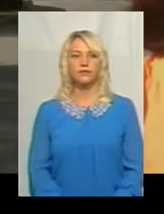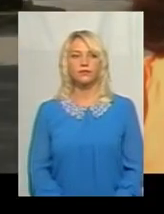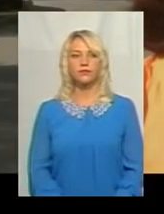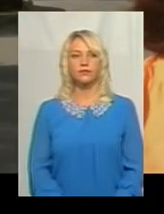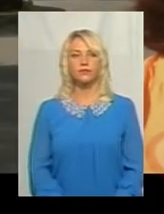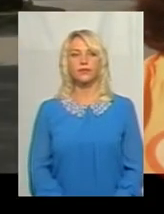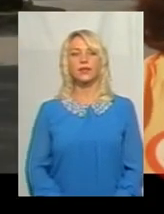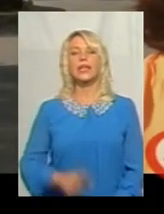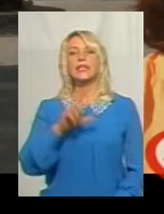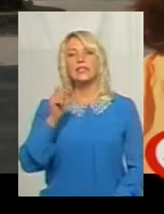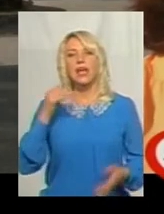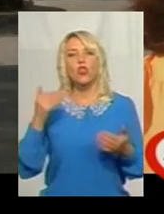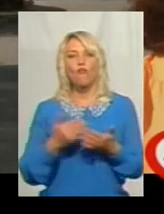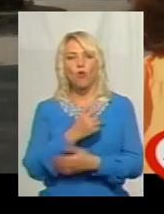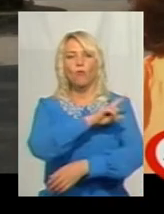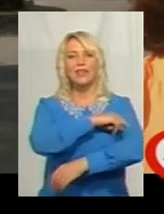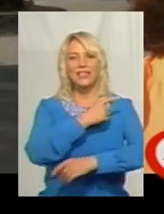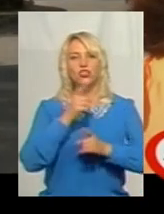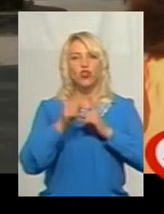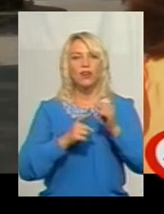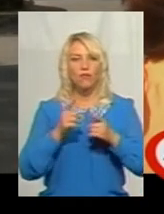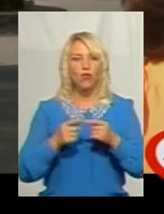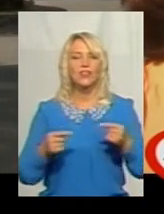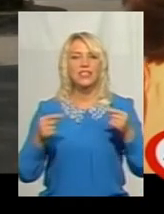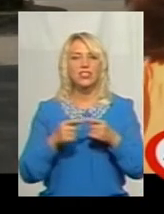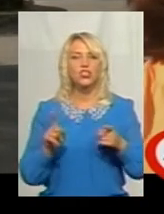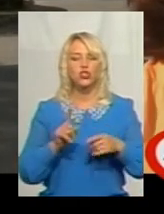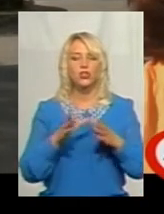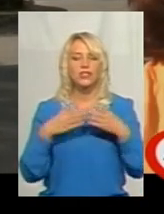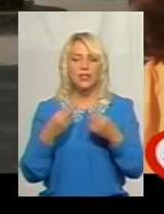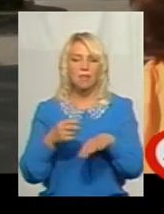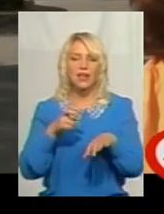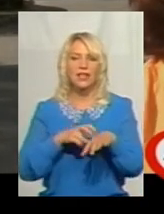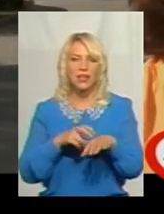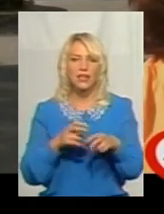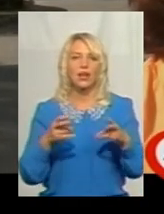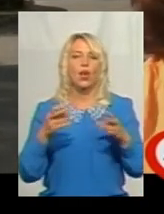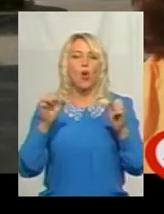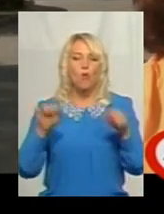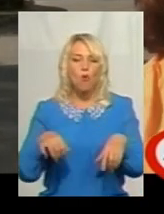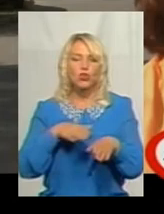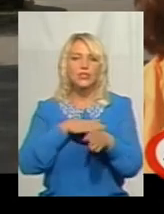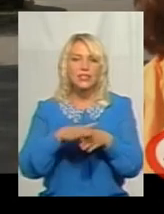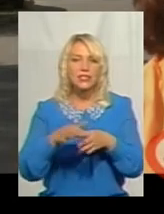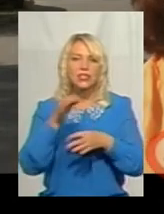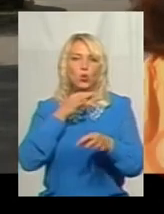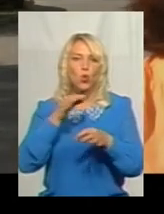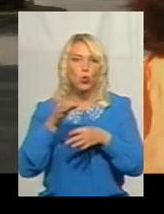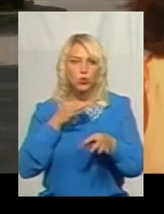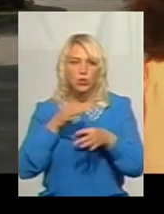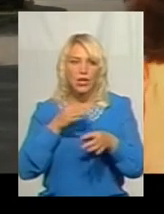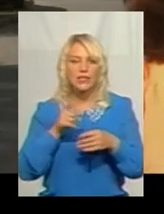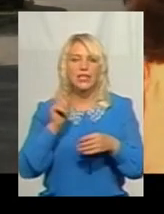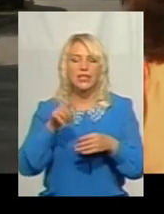За новою медичною реформою визначається, що сімейний лікар може здійснювати консультації і навіть